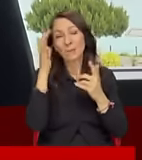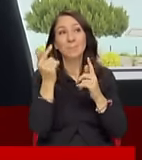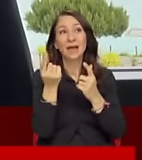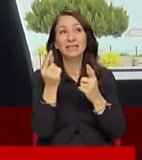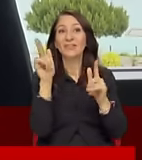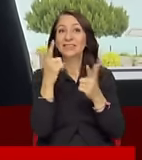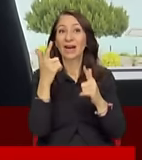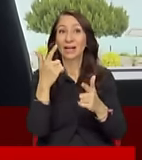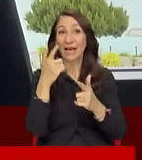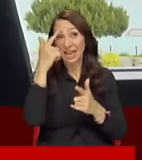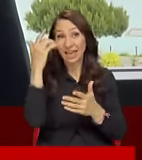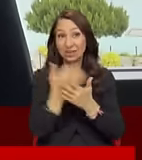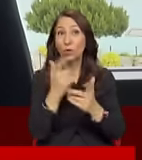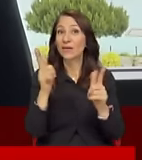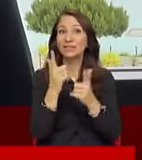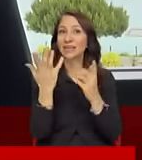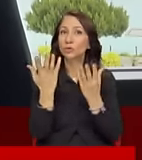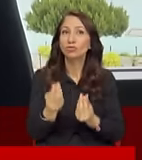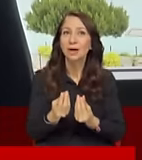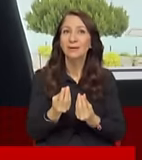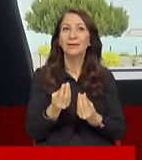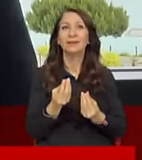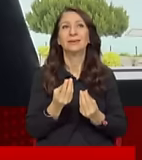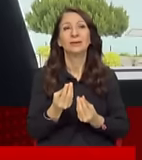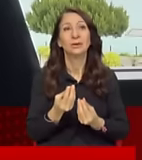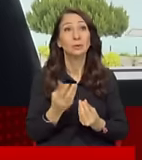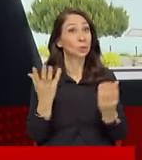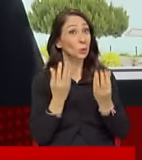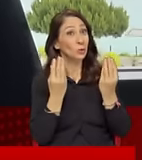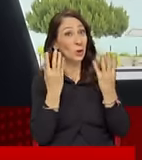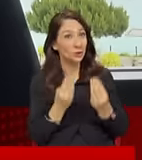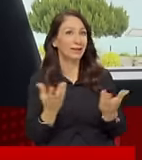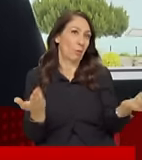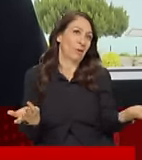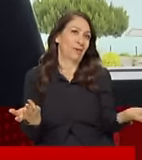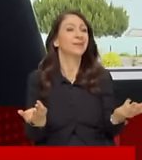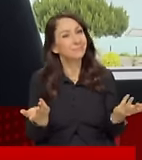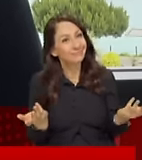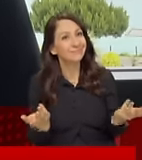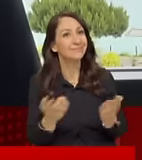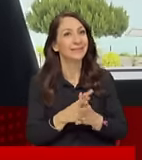söz etmek isterseniz, kazanırsanız o festival nasıl olacak? Çok güzel olacak tabii ki.